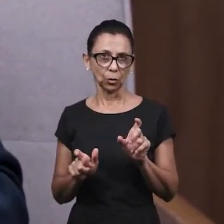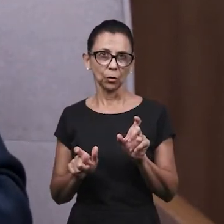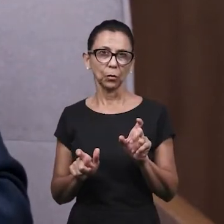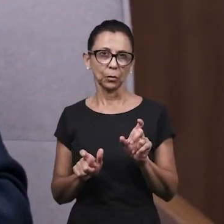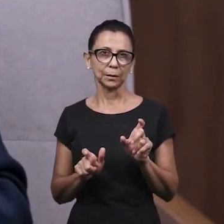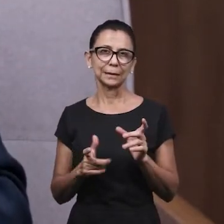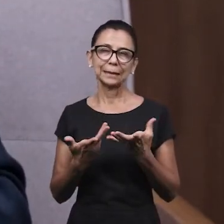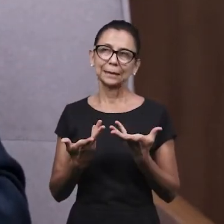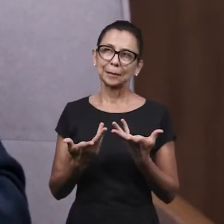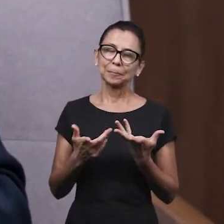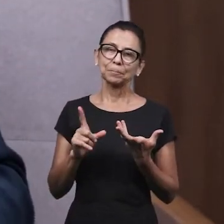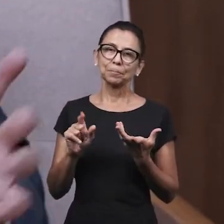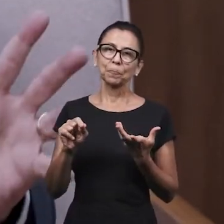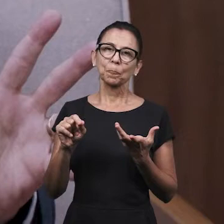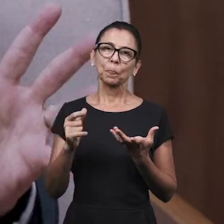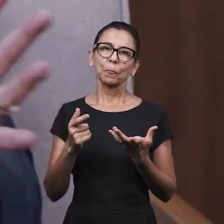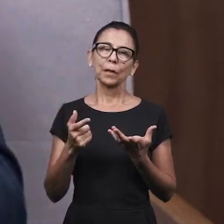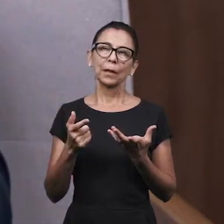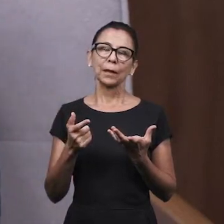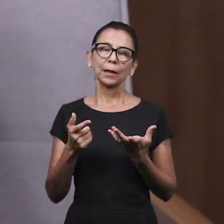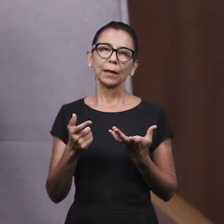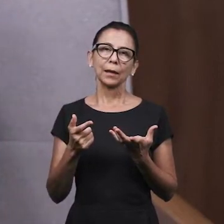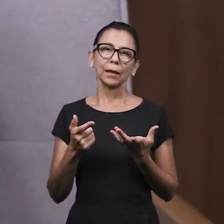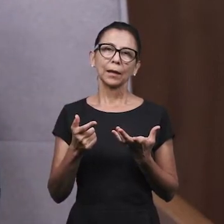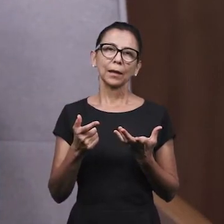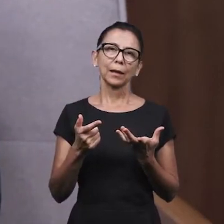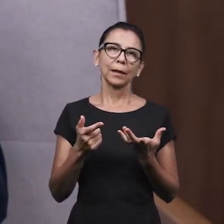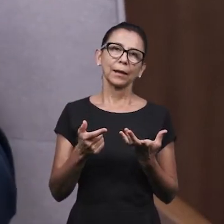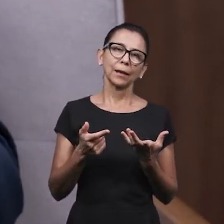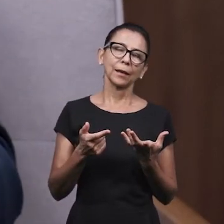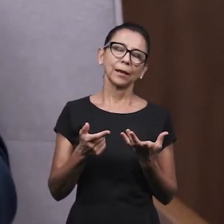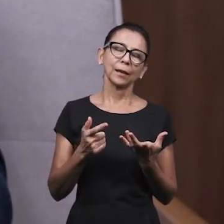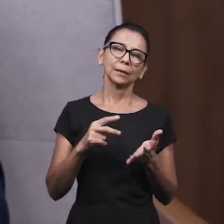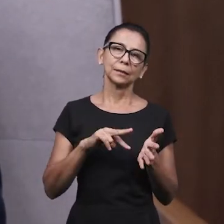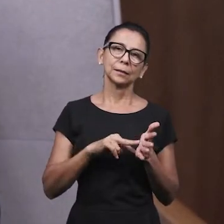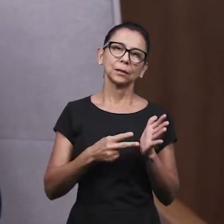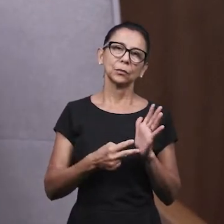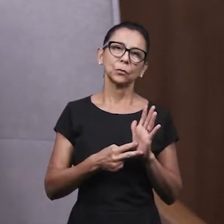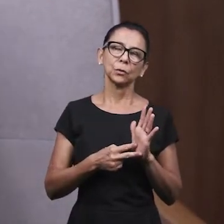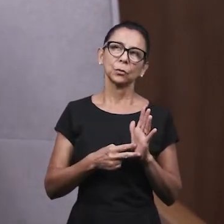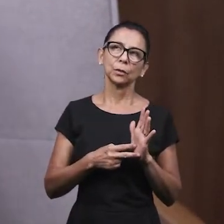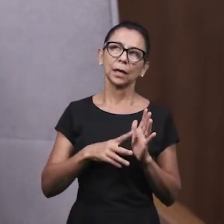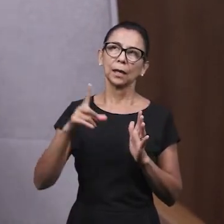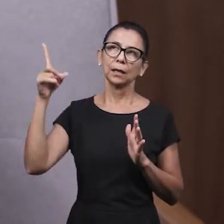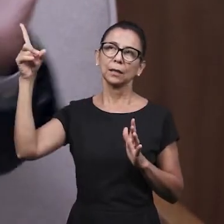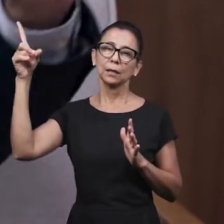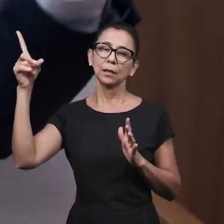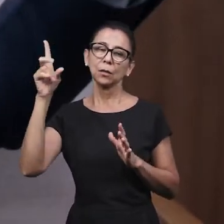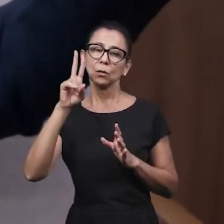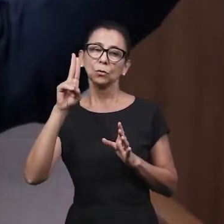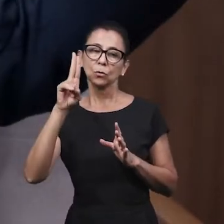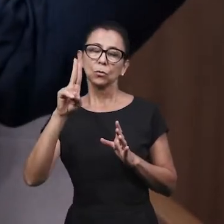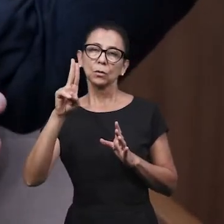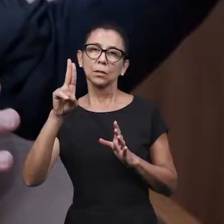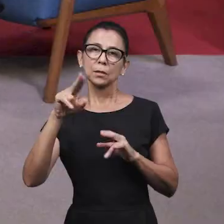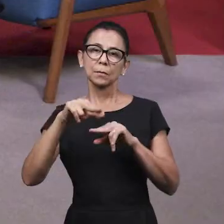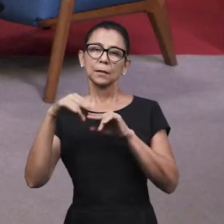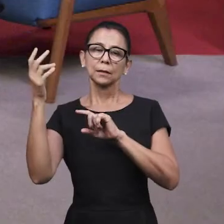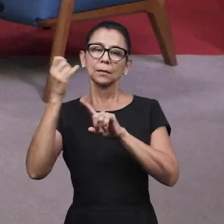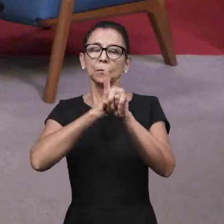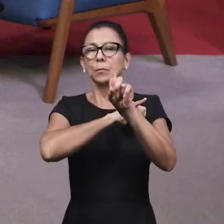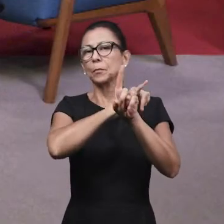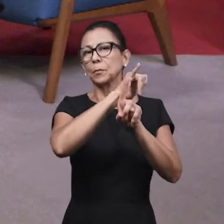qui, qui symbolisent la volonté, le projet de Dieu. Par exemple, la posture de la femme de